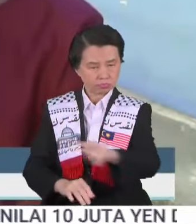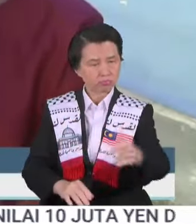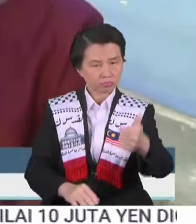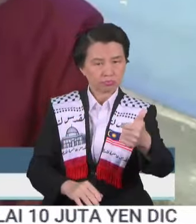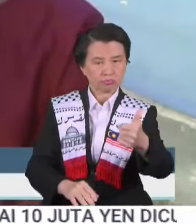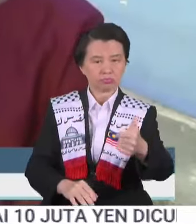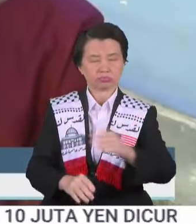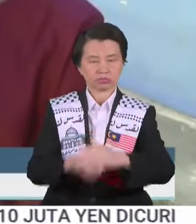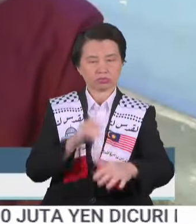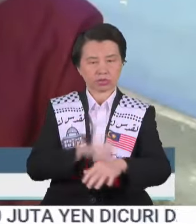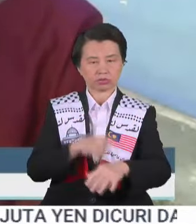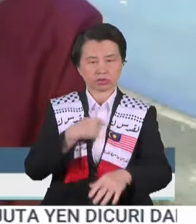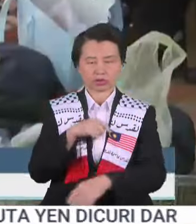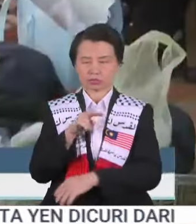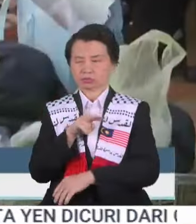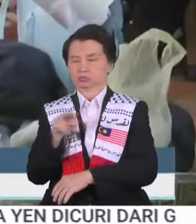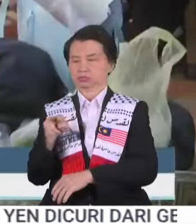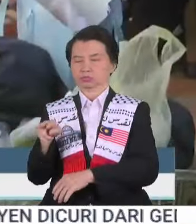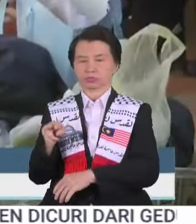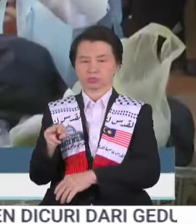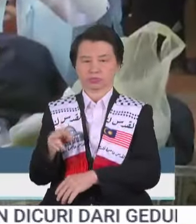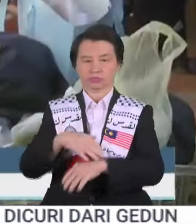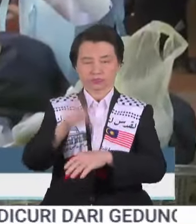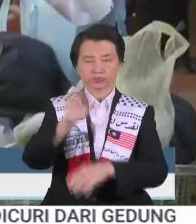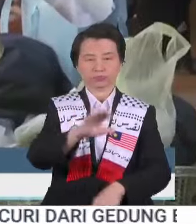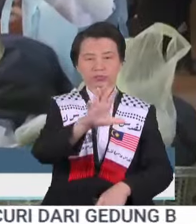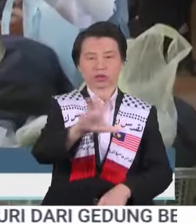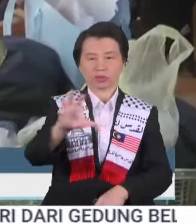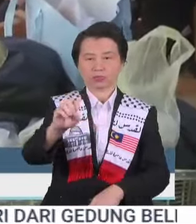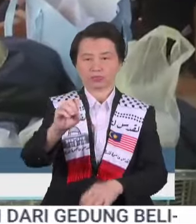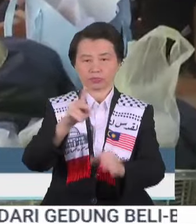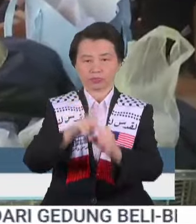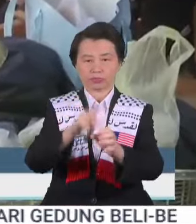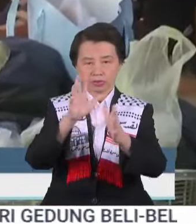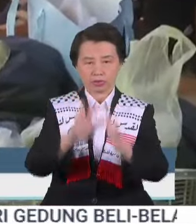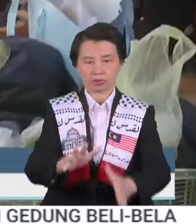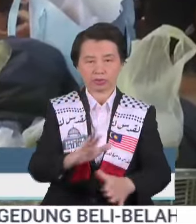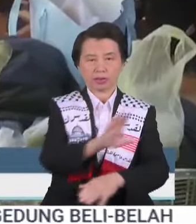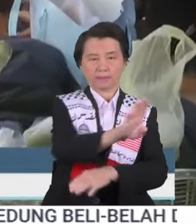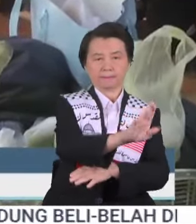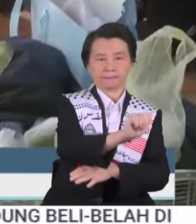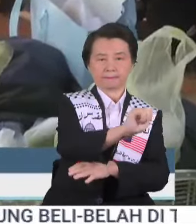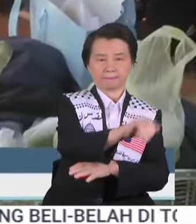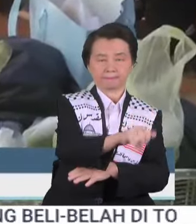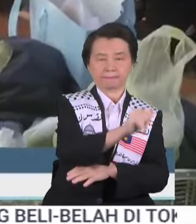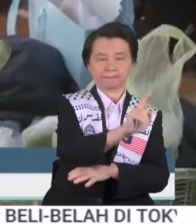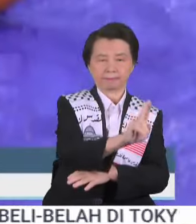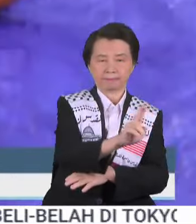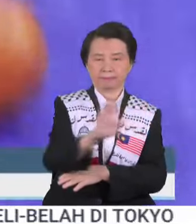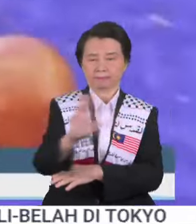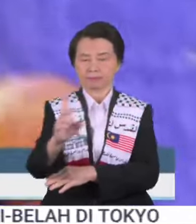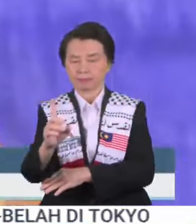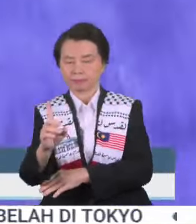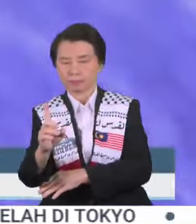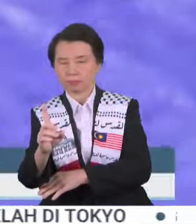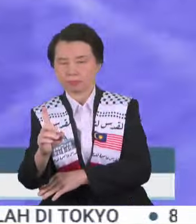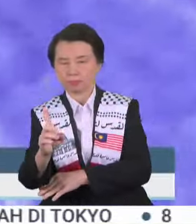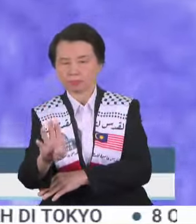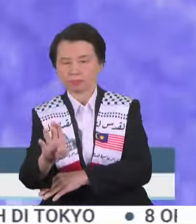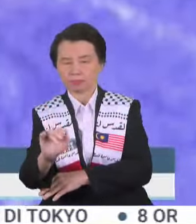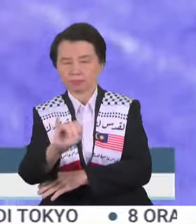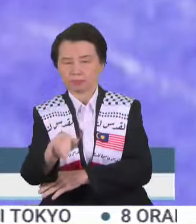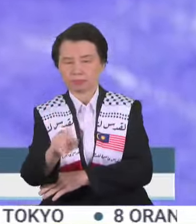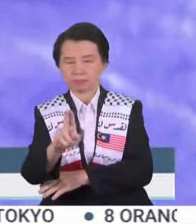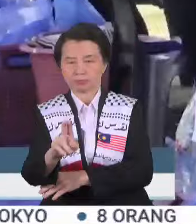lihat semasa saya membuat perhatian. Lebih 50 peserta terdiri suku kaum Bajau dan dusun dari sekitar Tuaran,